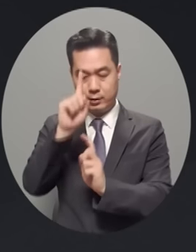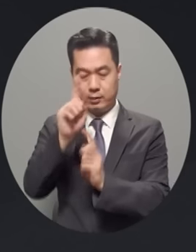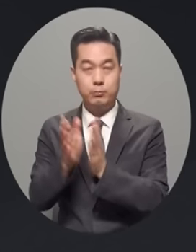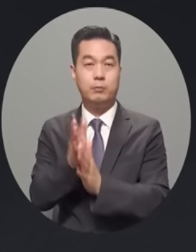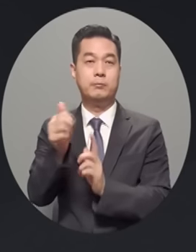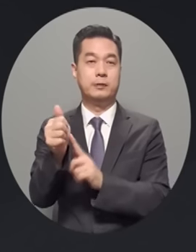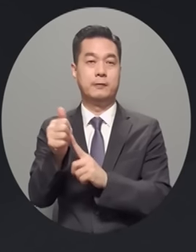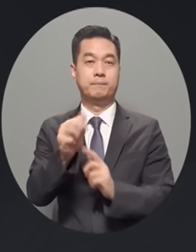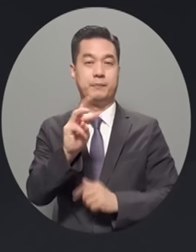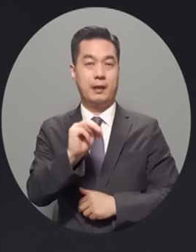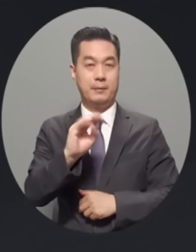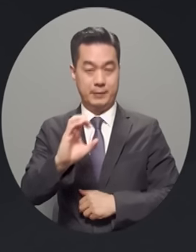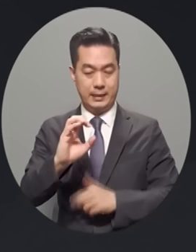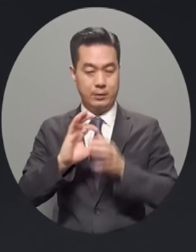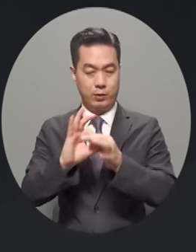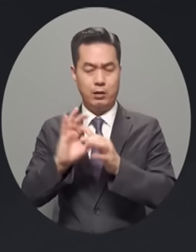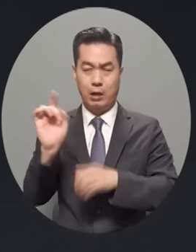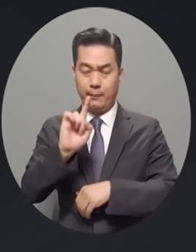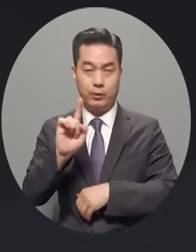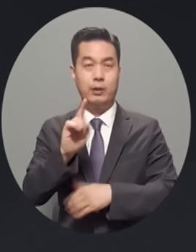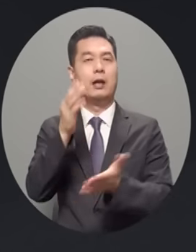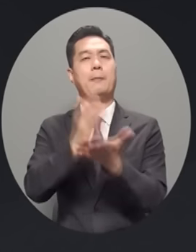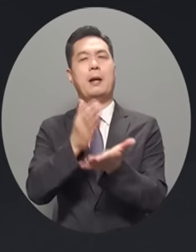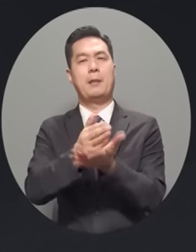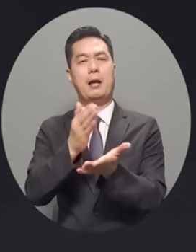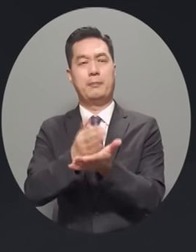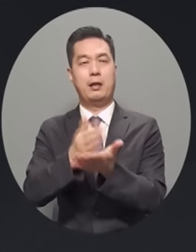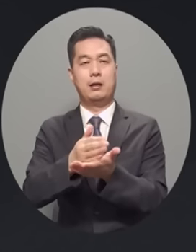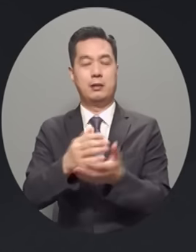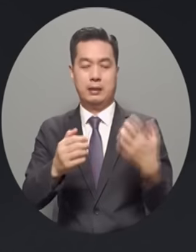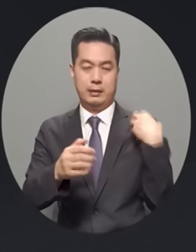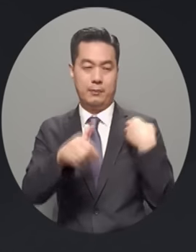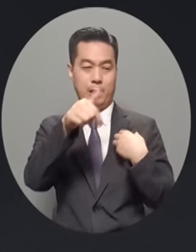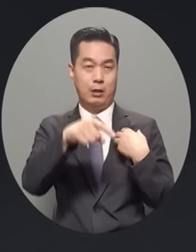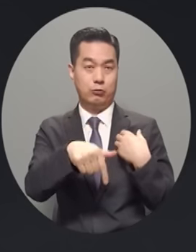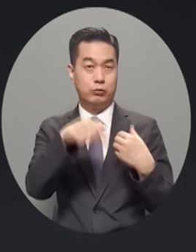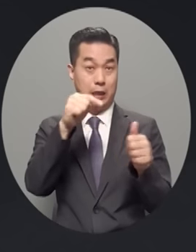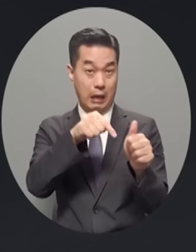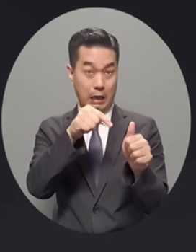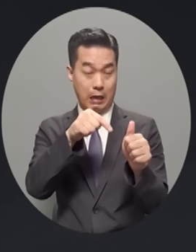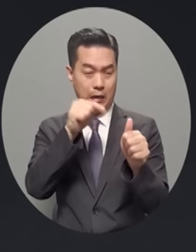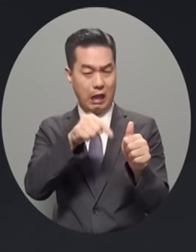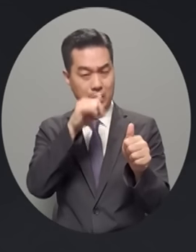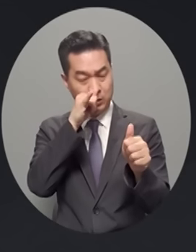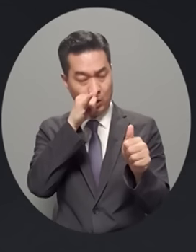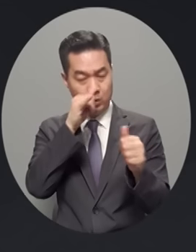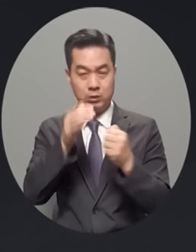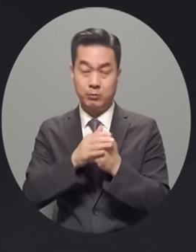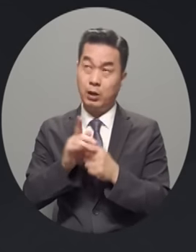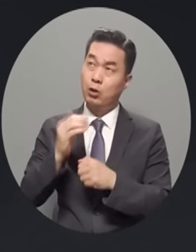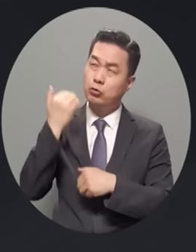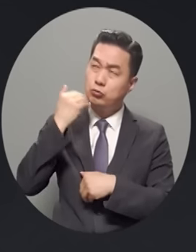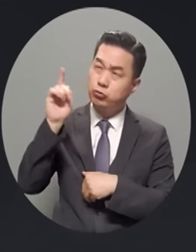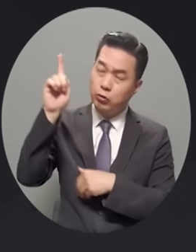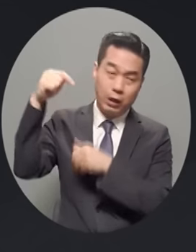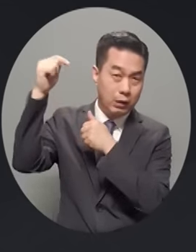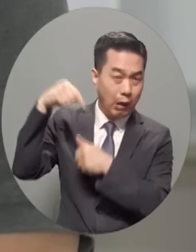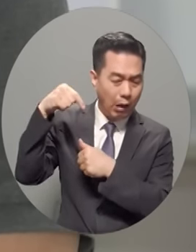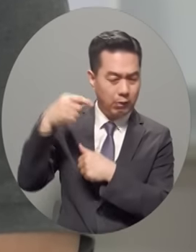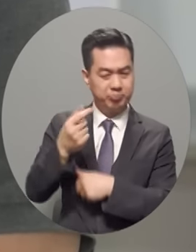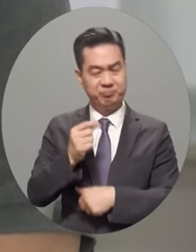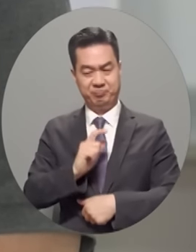MC 관련해 아무것도 하지 말라고 담당 국장 등에게 여러 번 강조한 점에 윗선 개입을 의심하고